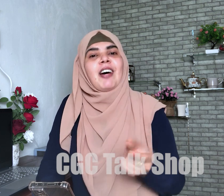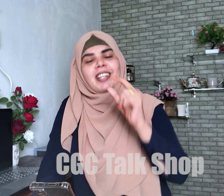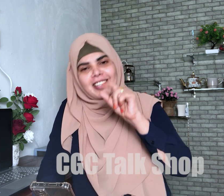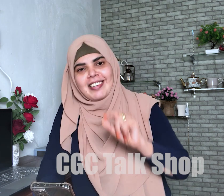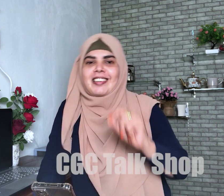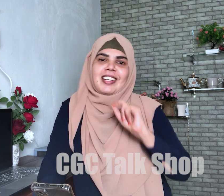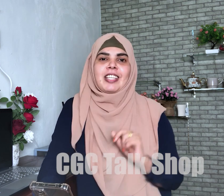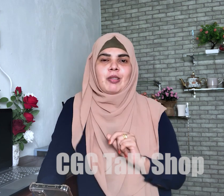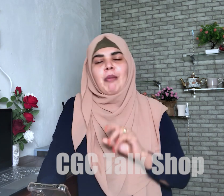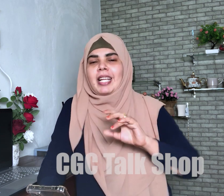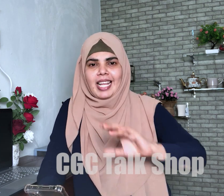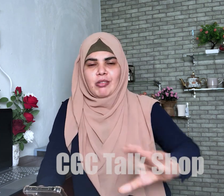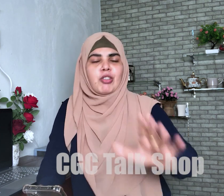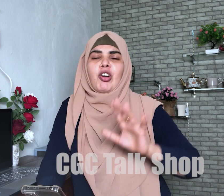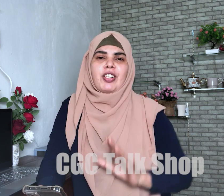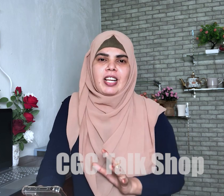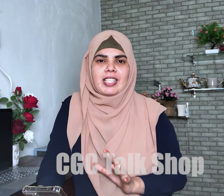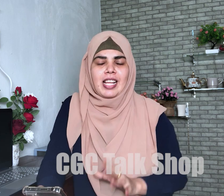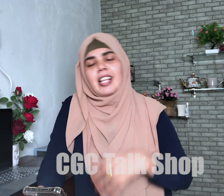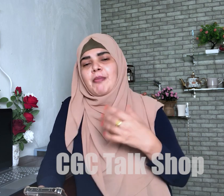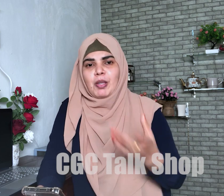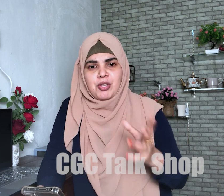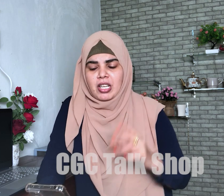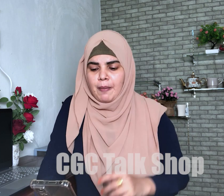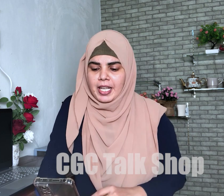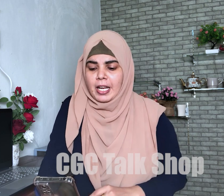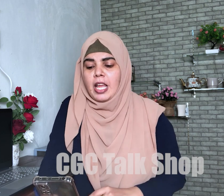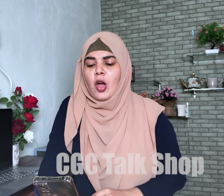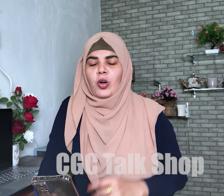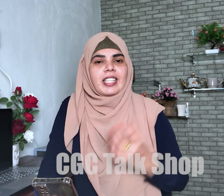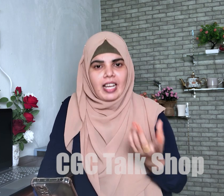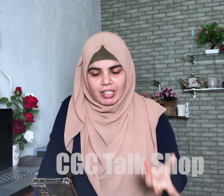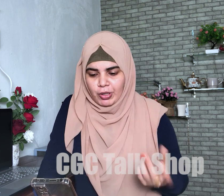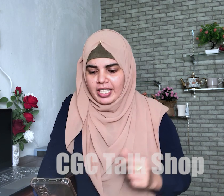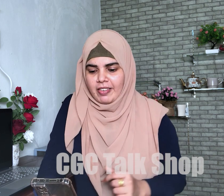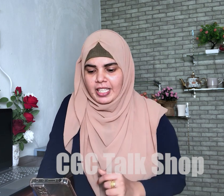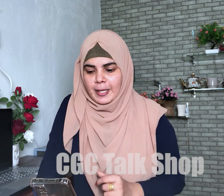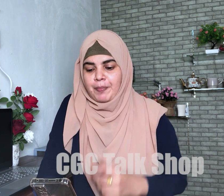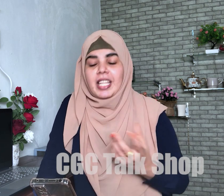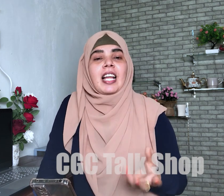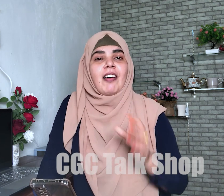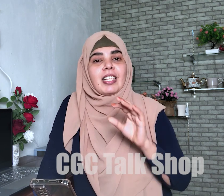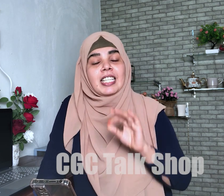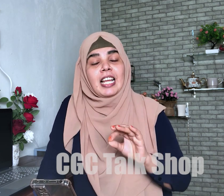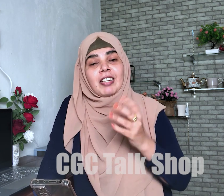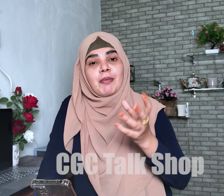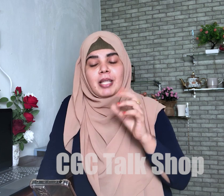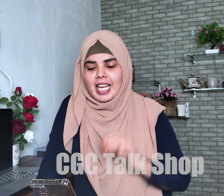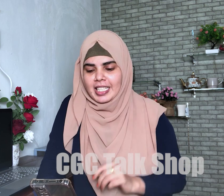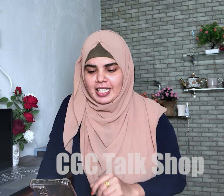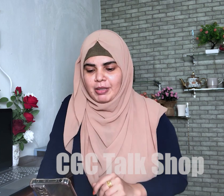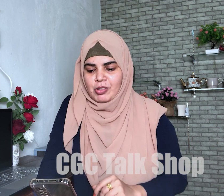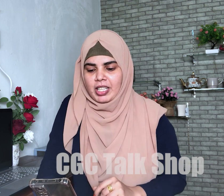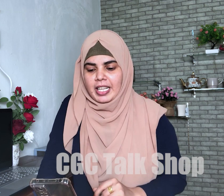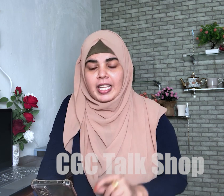விசாரிக்கப்படாது என்று அவர்களுக்கு நன்றாக தெரியும். நம்ம கேஸ் வந்து கோர்ட்டுக்கு வராது, அதனால நம்ம தப்பிச்சுக்கலாம் அப்படிங்கிற ஒரு தெனாவட்டும் இருக்கு அவங்களுக்கு. இதனால அவங்க